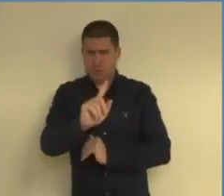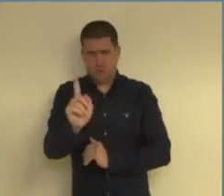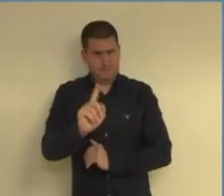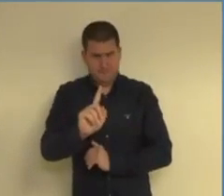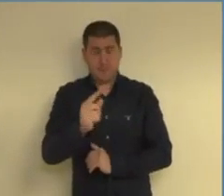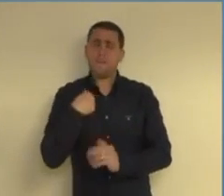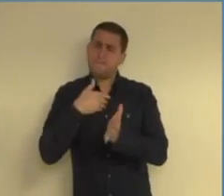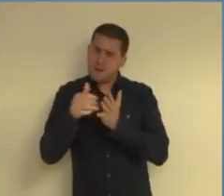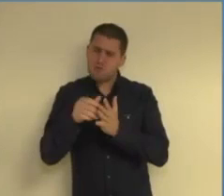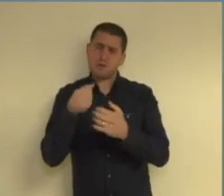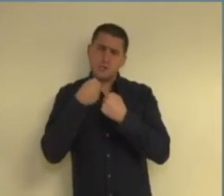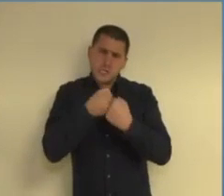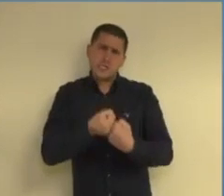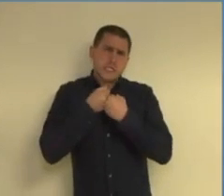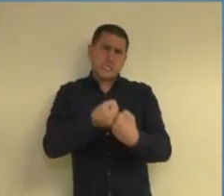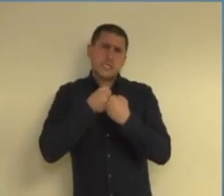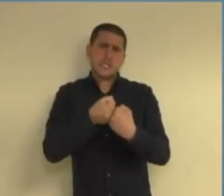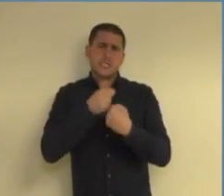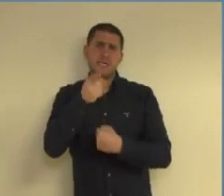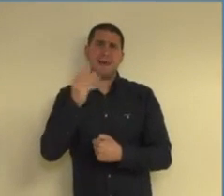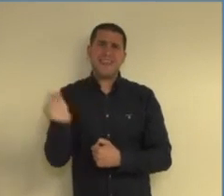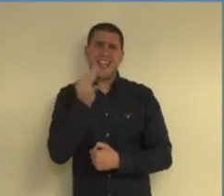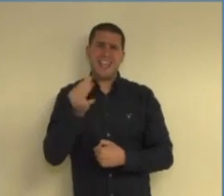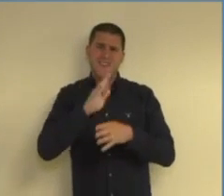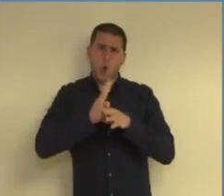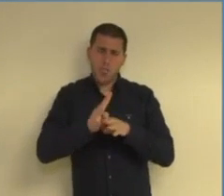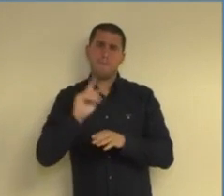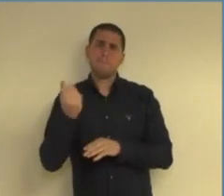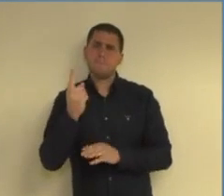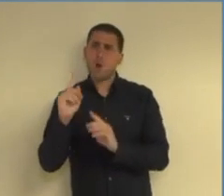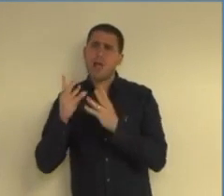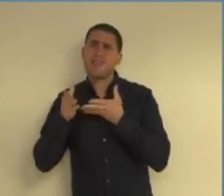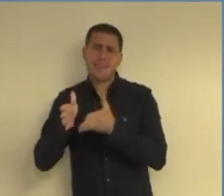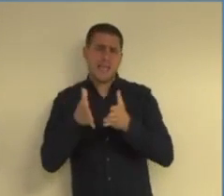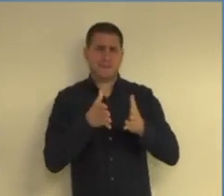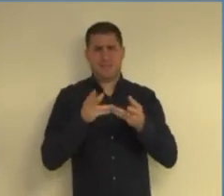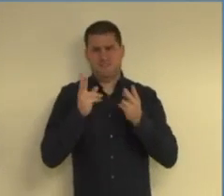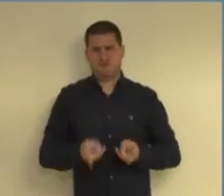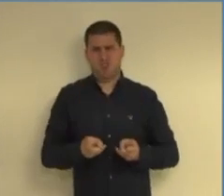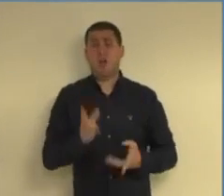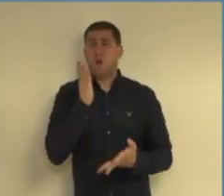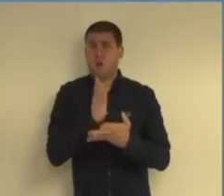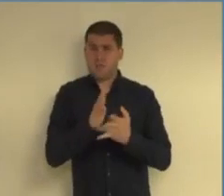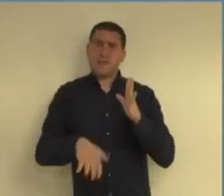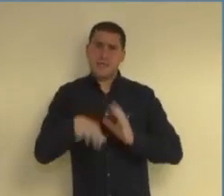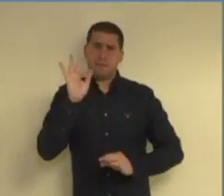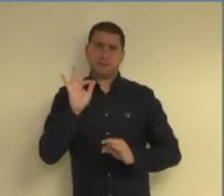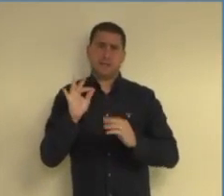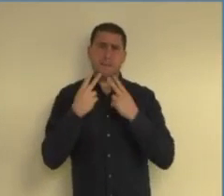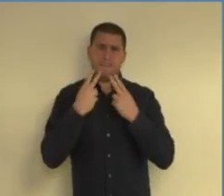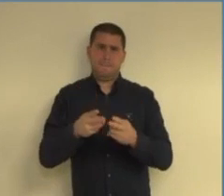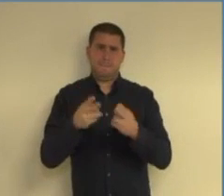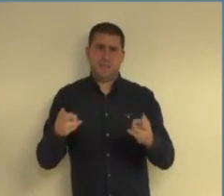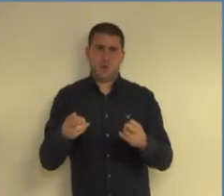נמשיך להיאבק בנגיף בכל הדרכים ובכל האמצעים, עד שנמצא לו מזור.